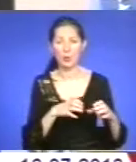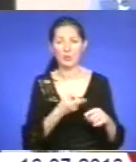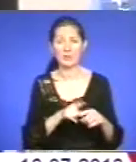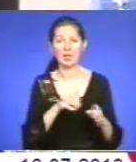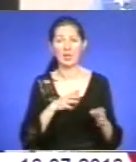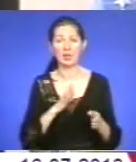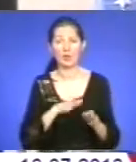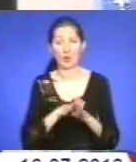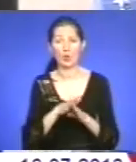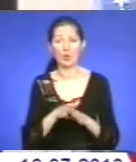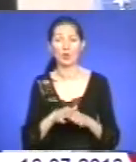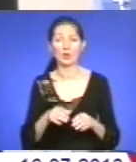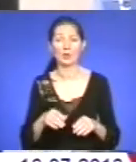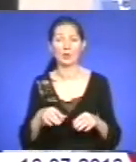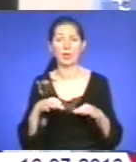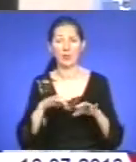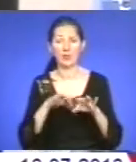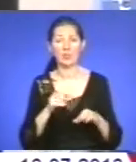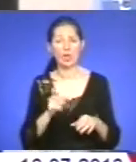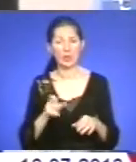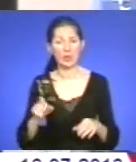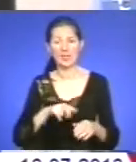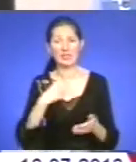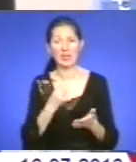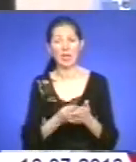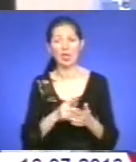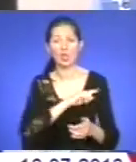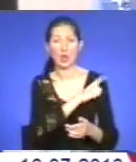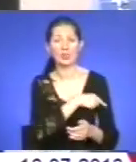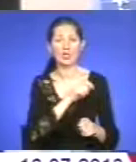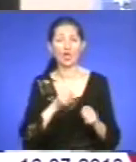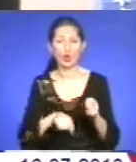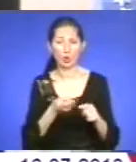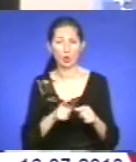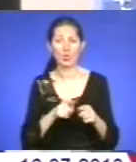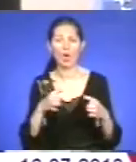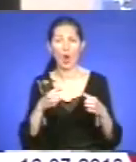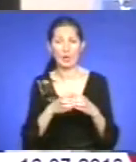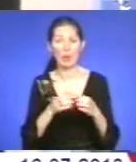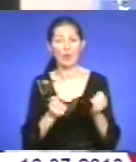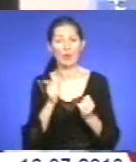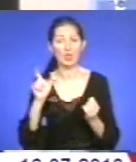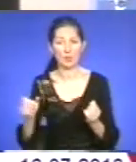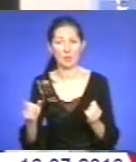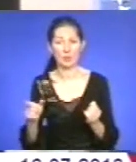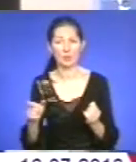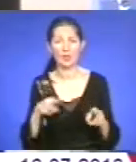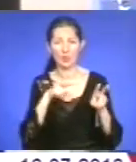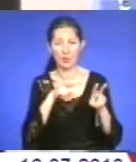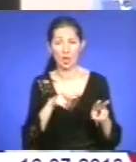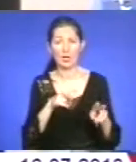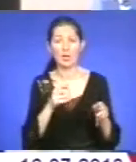здійснюють перевезення пасажирів. Незважаючи на посилений контроль за даною категорією водіїв,